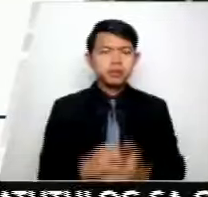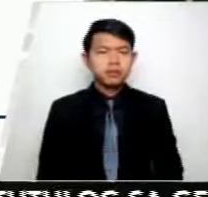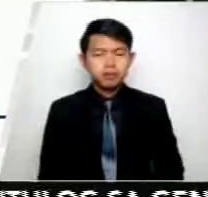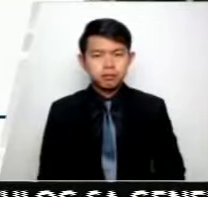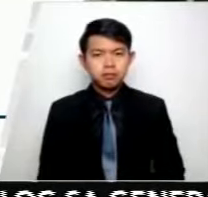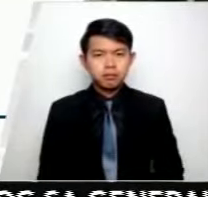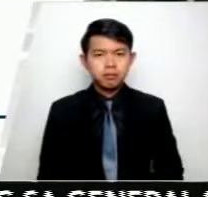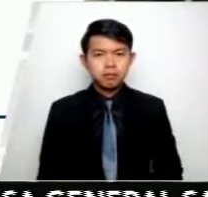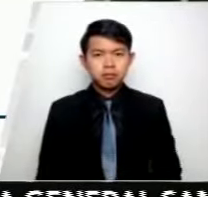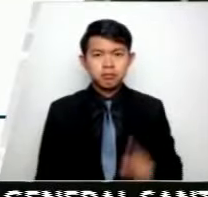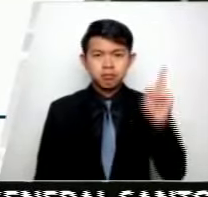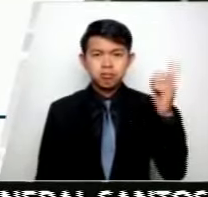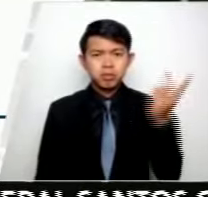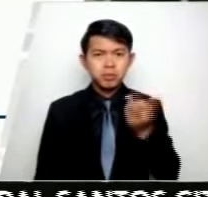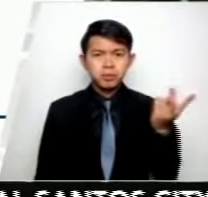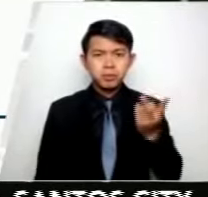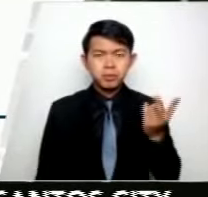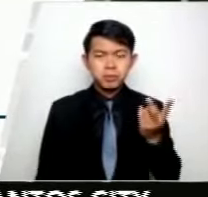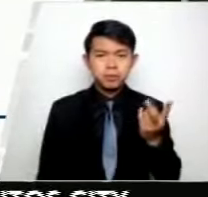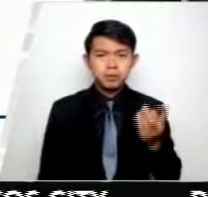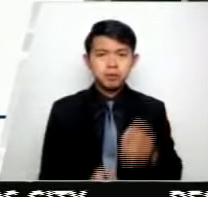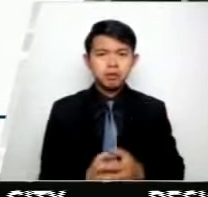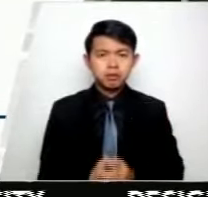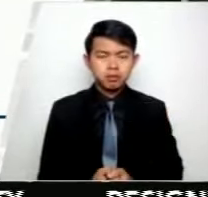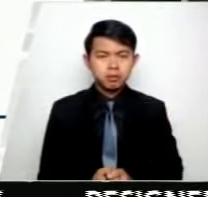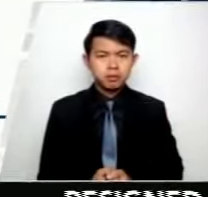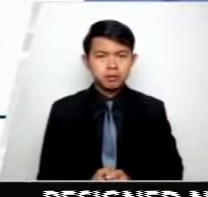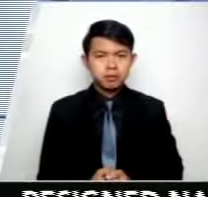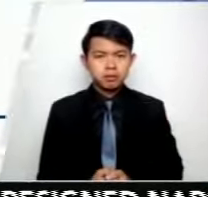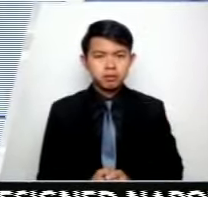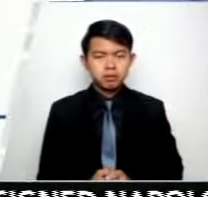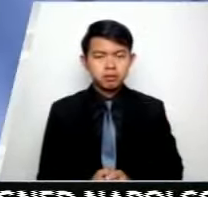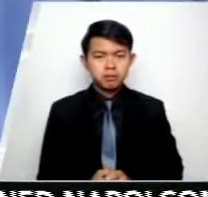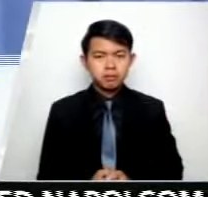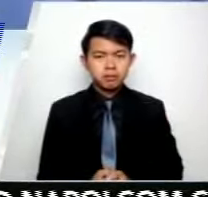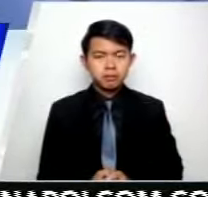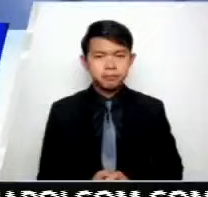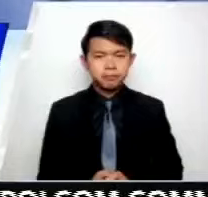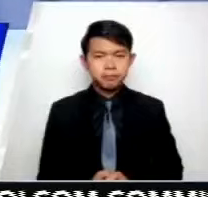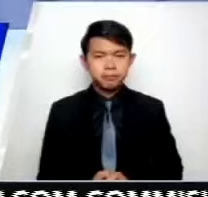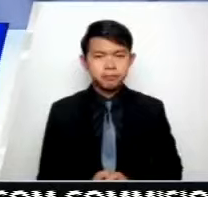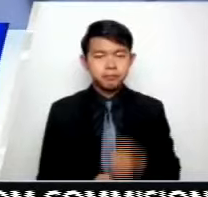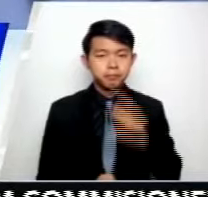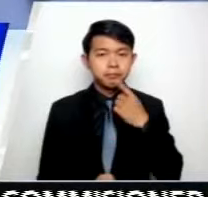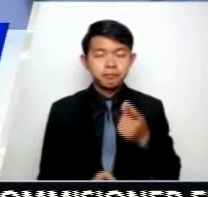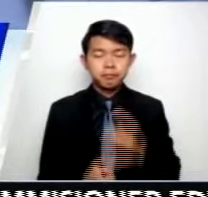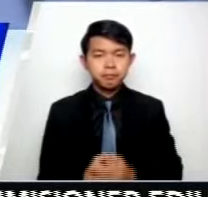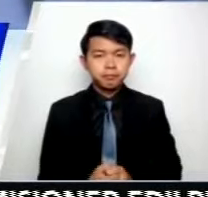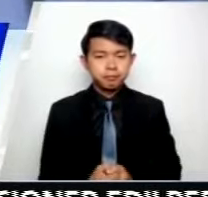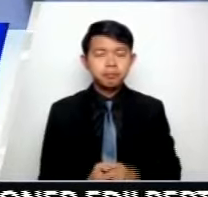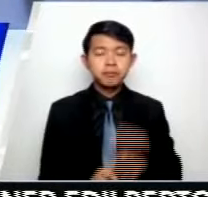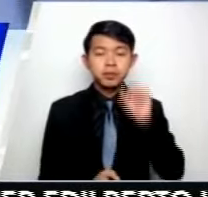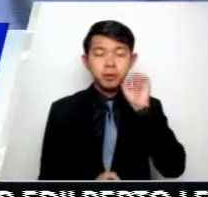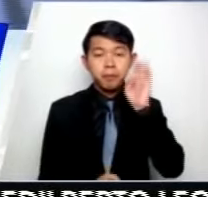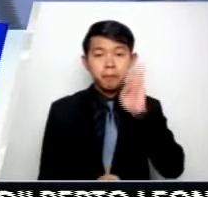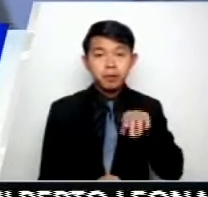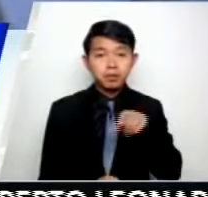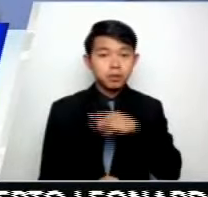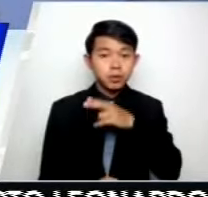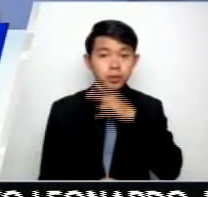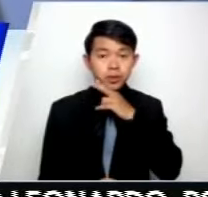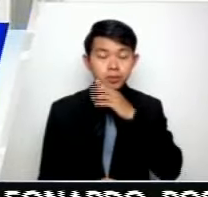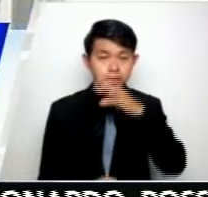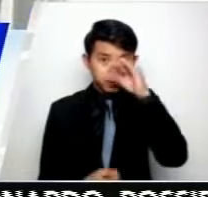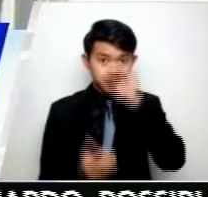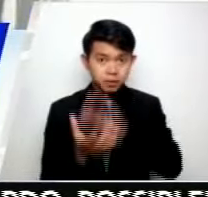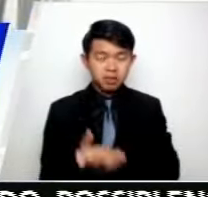mag-asawa, akagin sa ila kahit tungkol nga hindi magkaon ng isa kung mayang isa mo. Sabi ng kapatid ng suspect, matagal nang may dinadaing na kondisyon sa pag-iisip ang